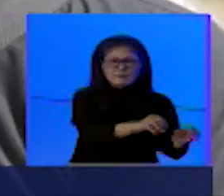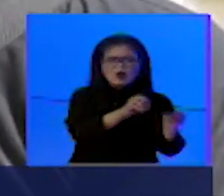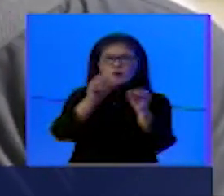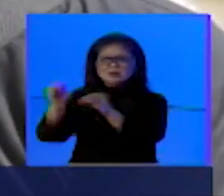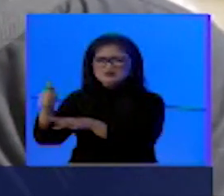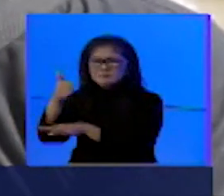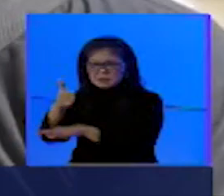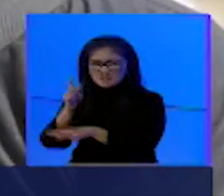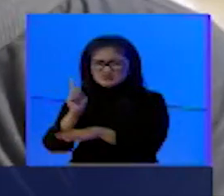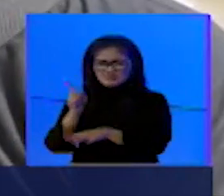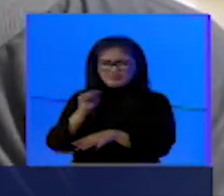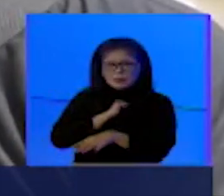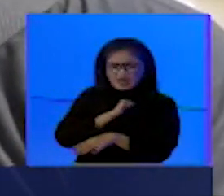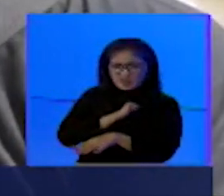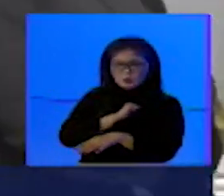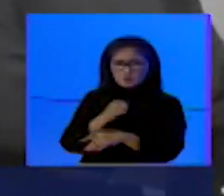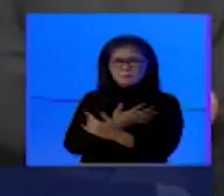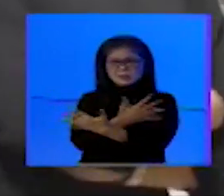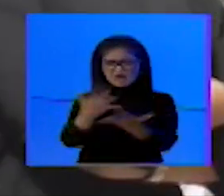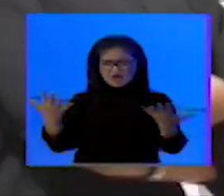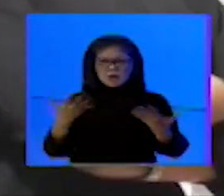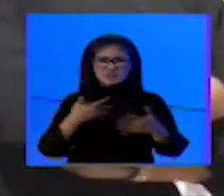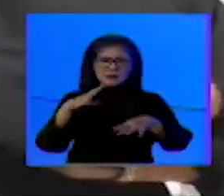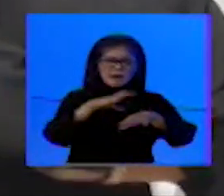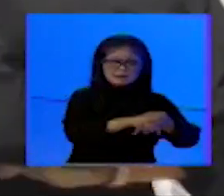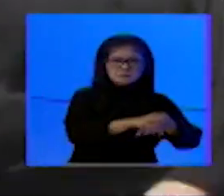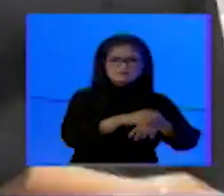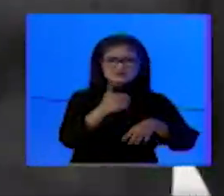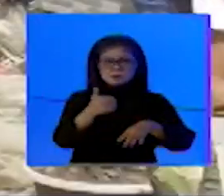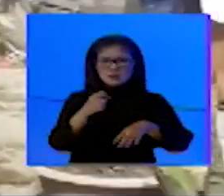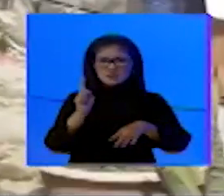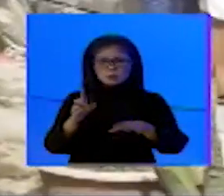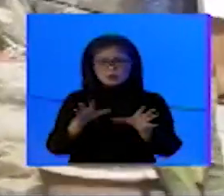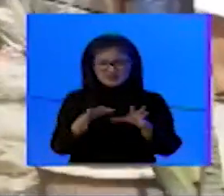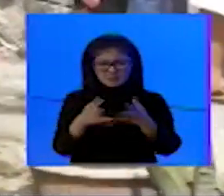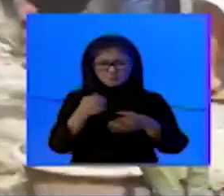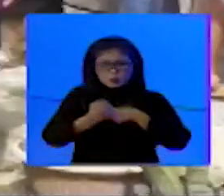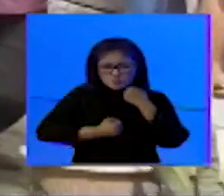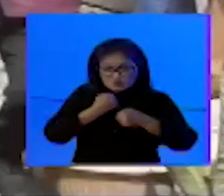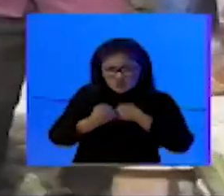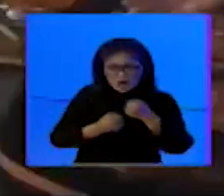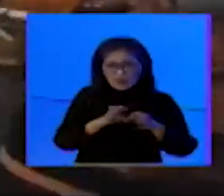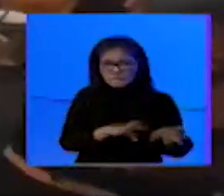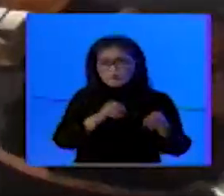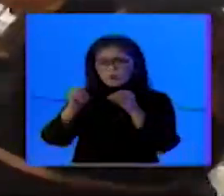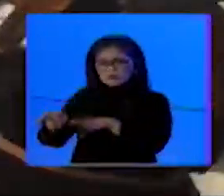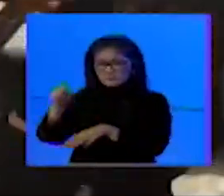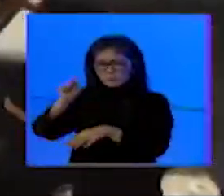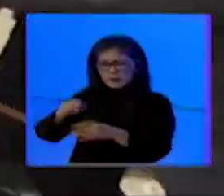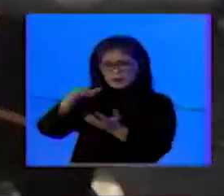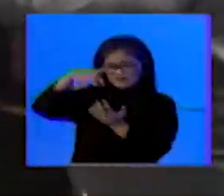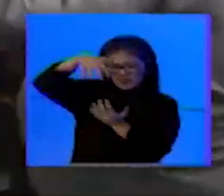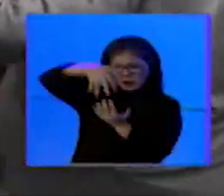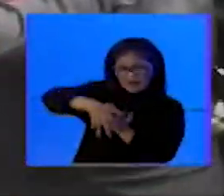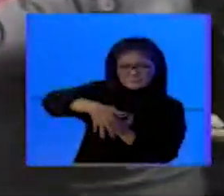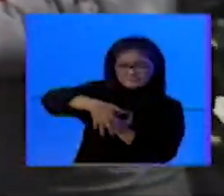membahayakan dari masyarakat sekitar. Hingga kini tim rescue masih berupaya mengevakuasi buaya dengan memasang perangkap agar tak muncul konflik